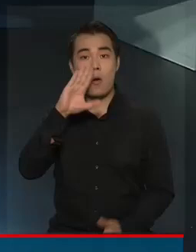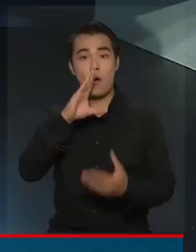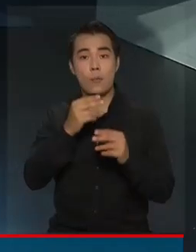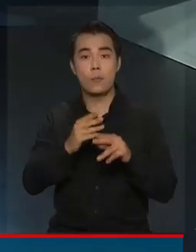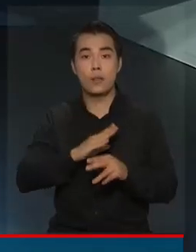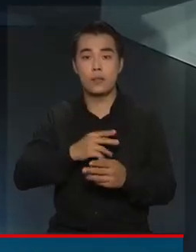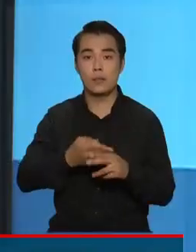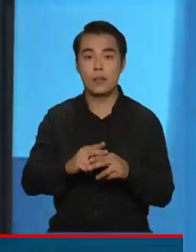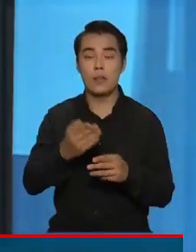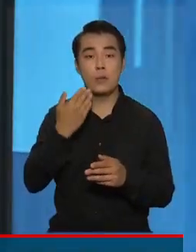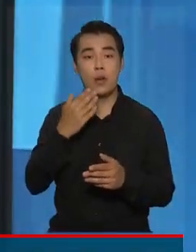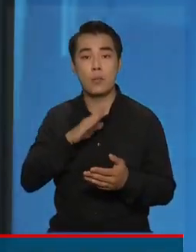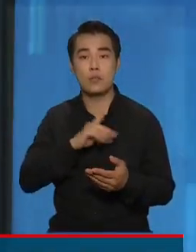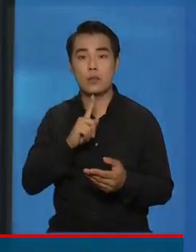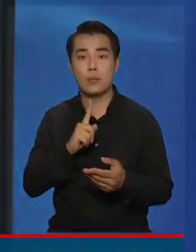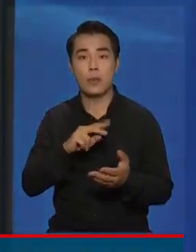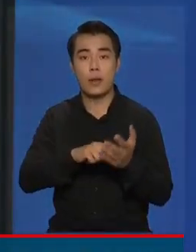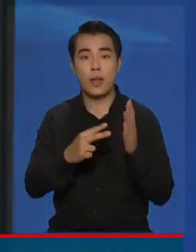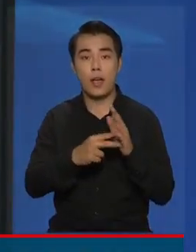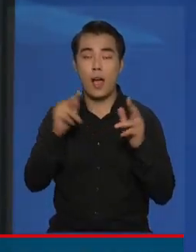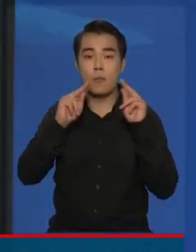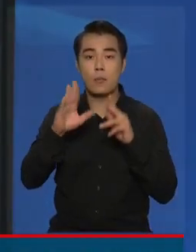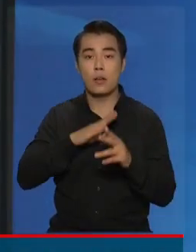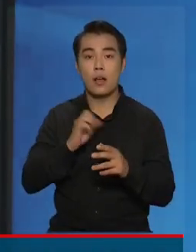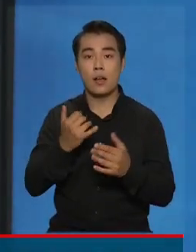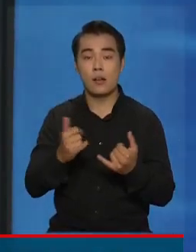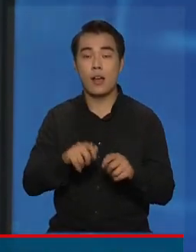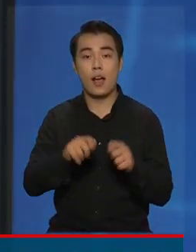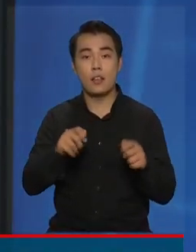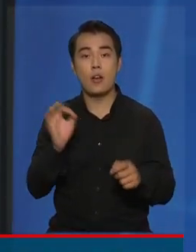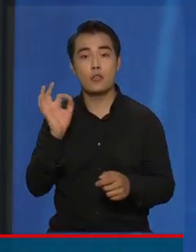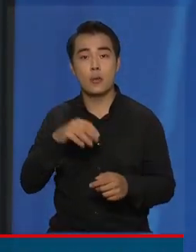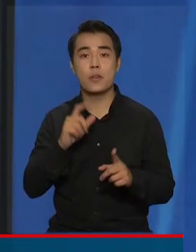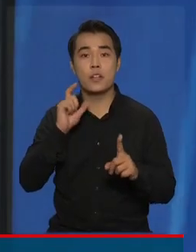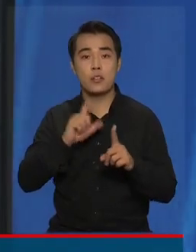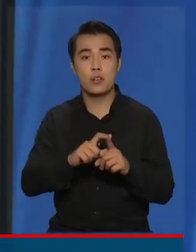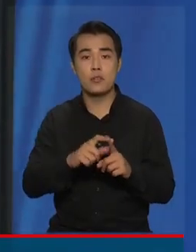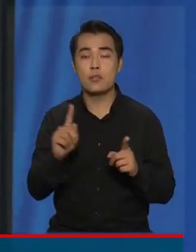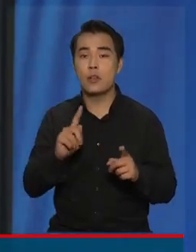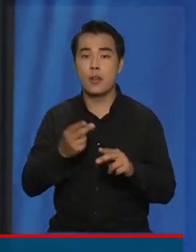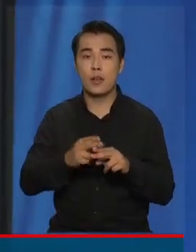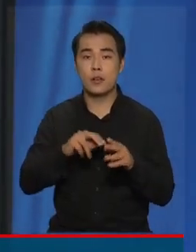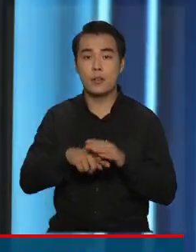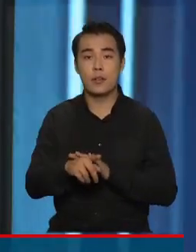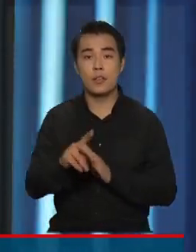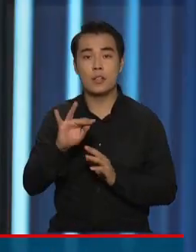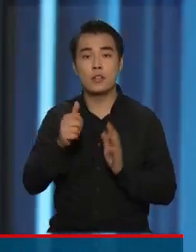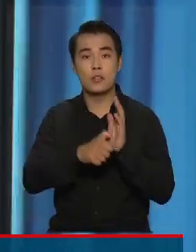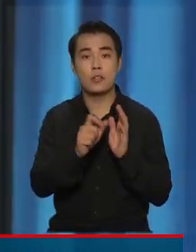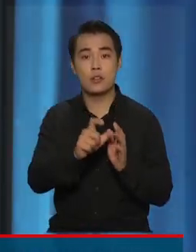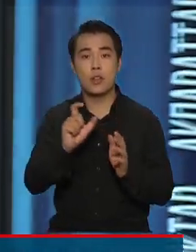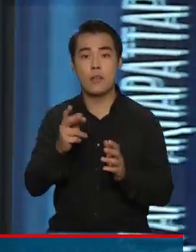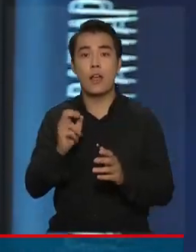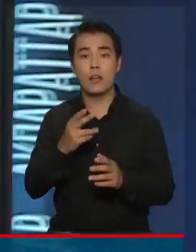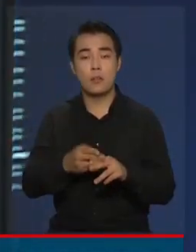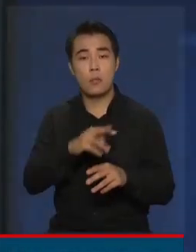воспользовались льготами образовательными. Давайте раскроем карты. О чем речь? Что за льготы? И 600 человек, это на